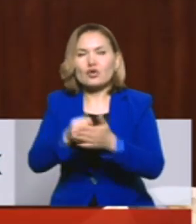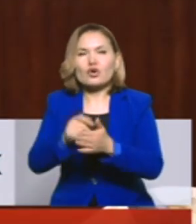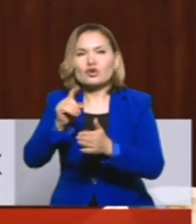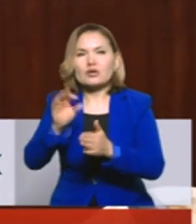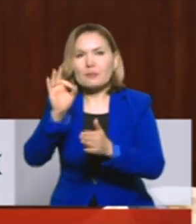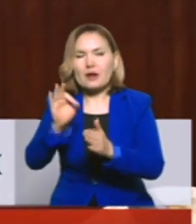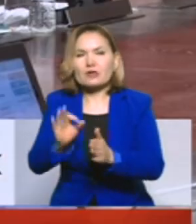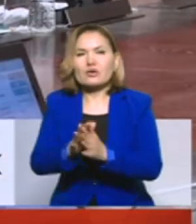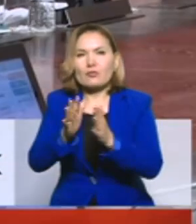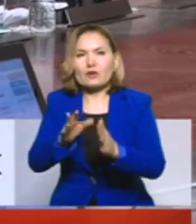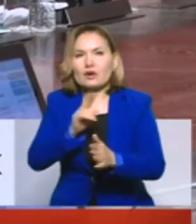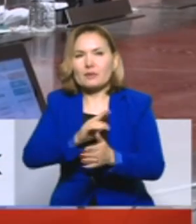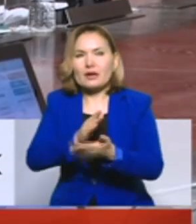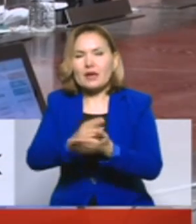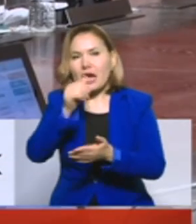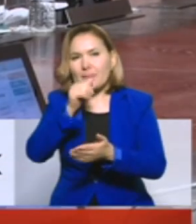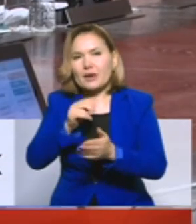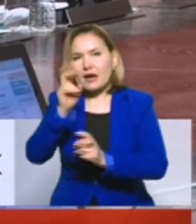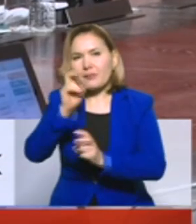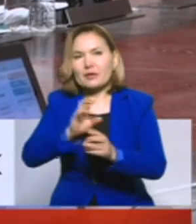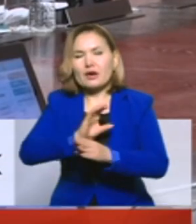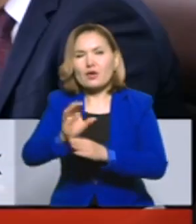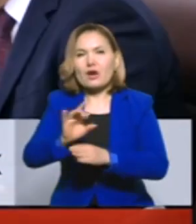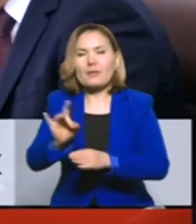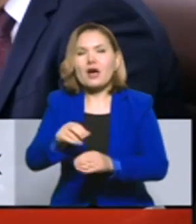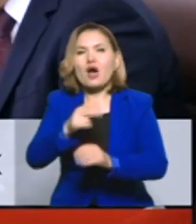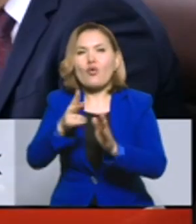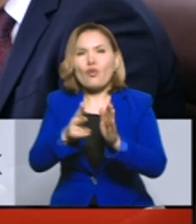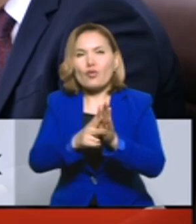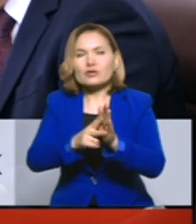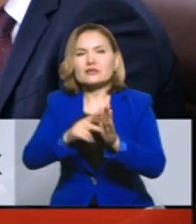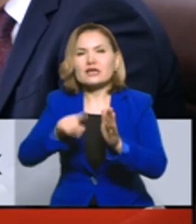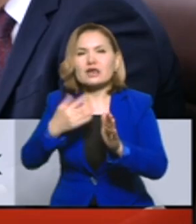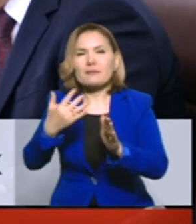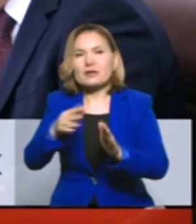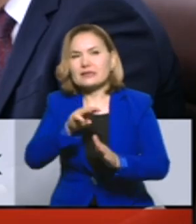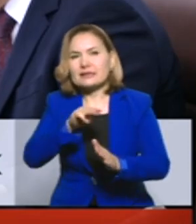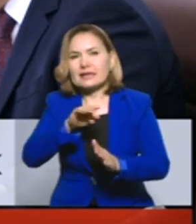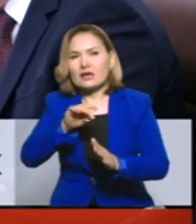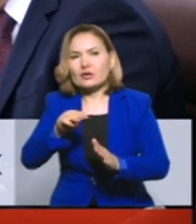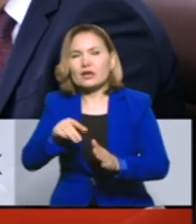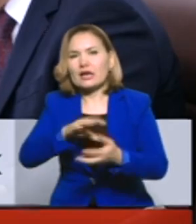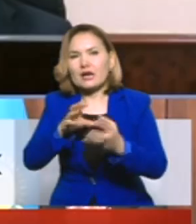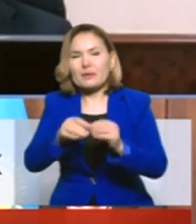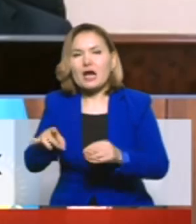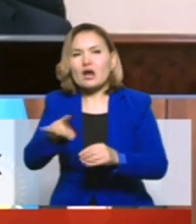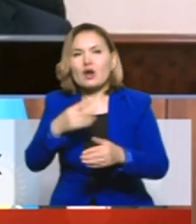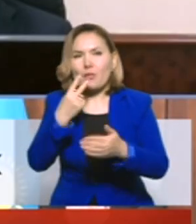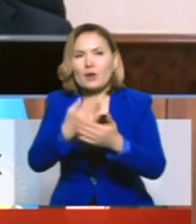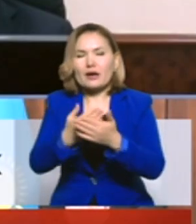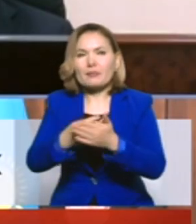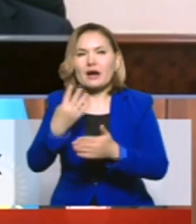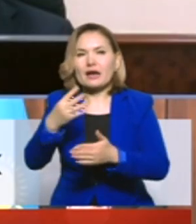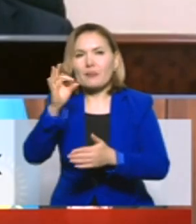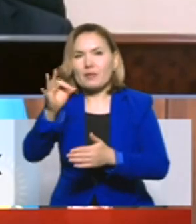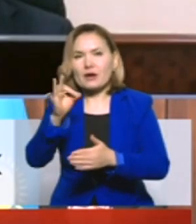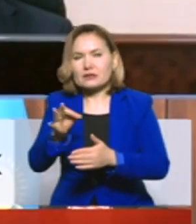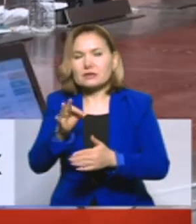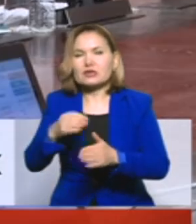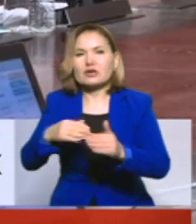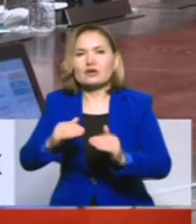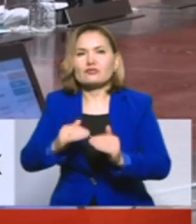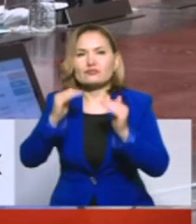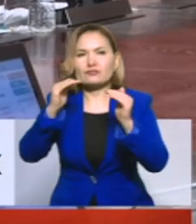дейін жүктелген. Былтыр кәсіпорындардың өндіріс көлемі 18,5 триллион теңге, немесе жалпы республикалық көрсеткіштің 40%-ына